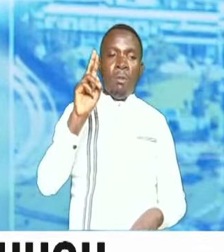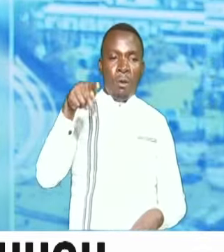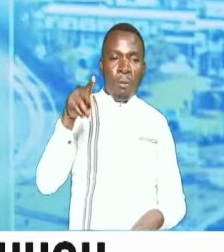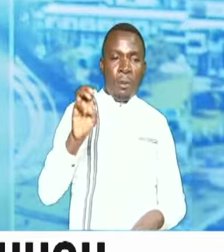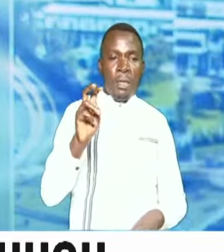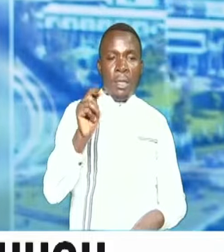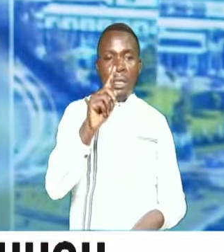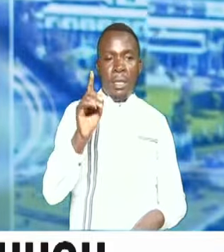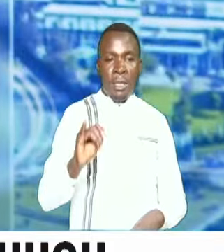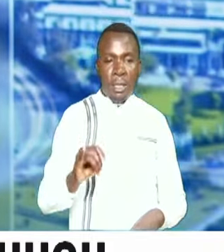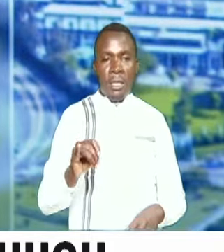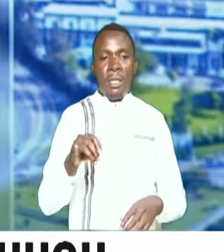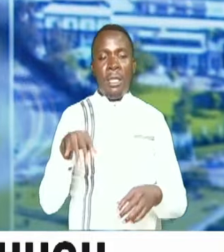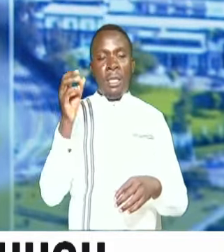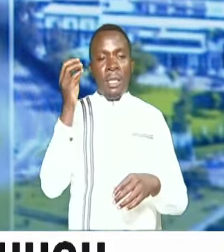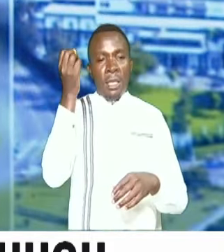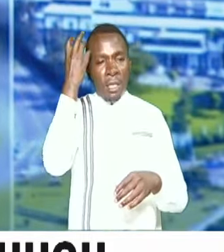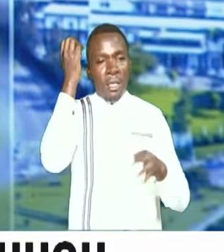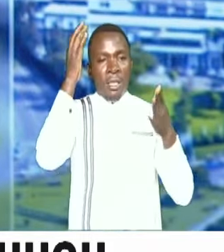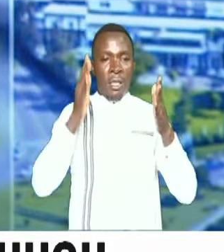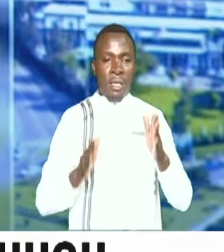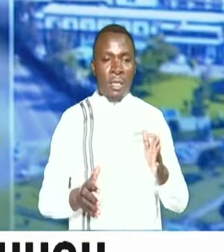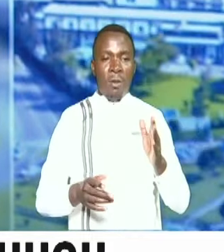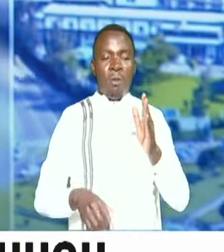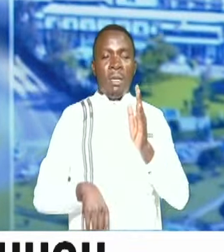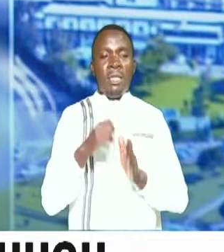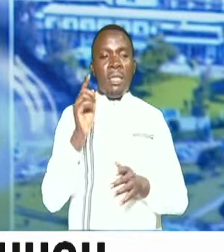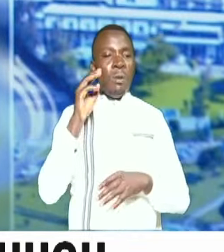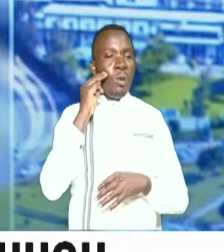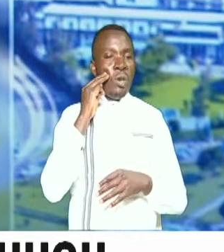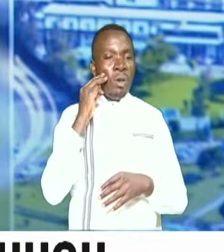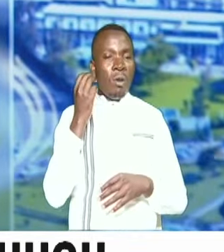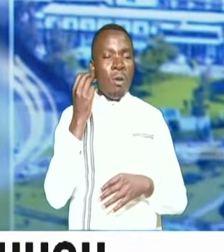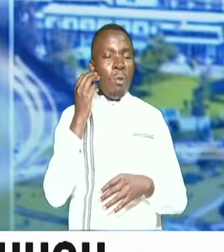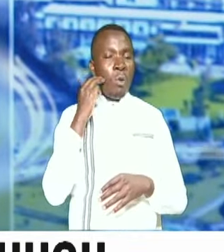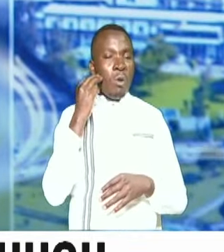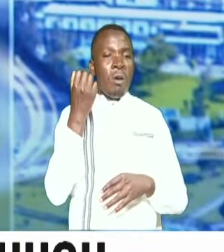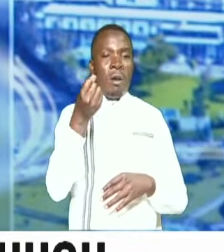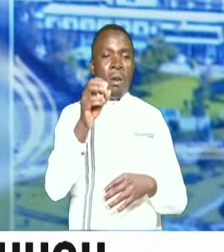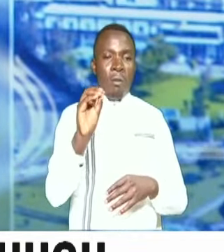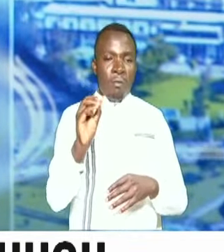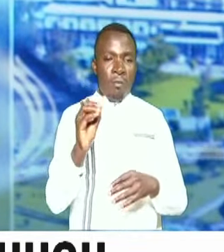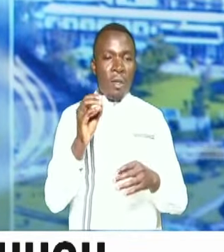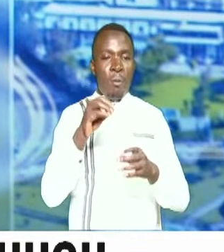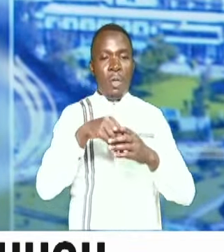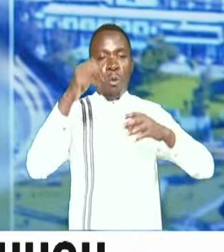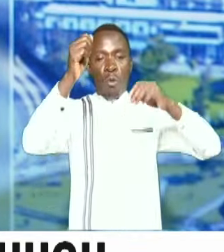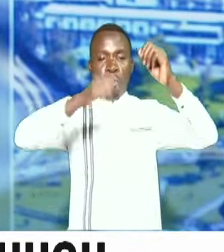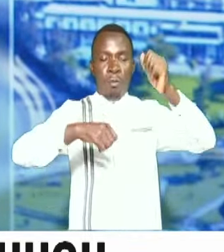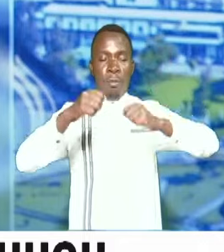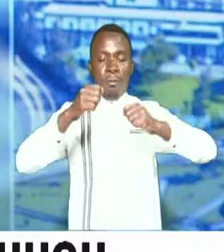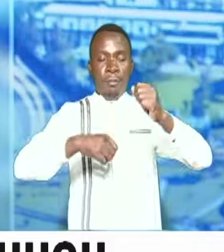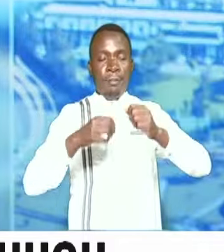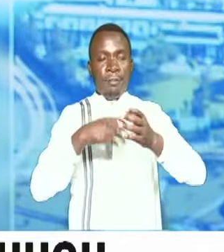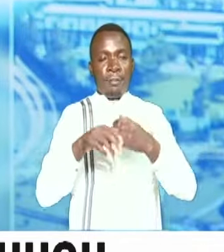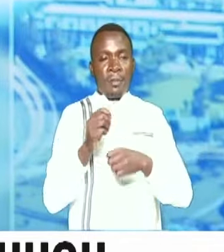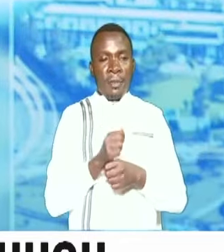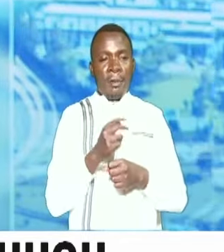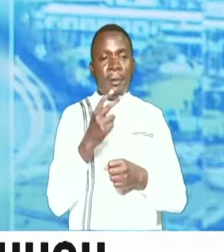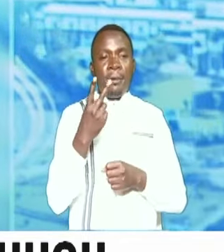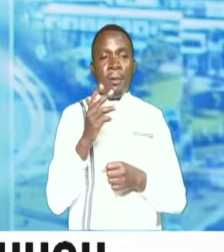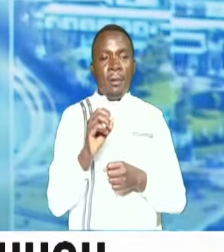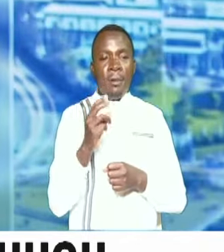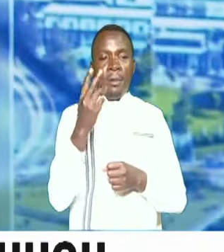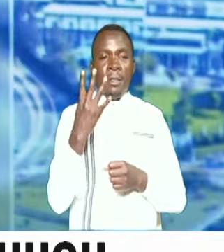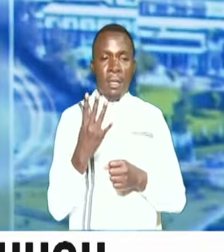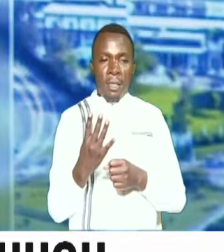iherutse gutsindira miliyoni 50 z'amafaranga y'u Rwanda mu marushanwa ya Hanga Pitch Festival 2024. Atubwiye by'umwihariko